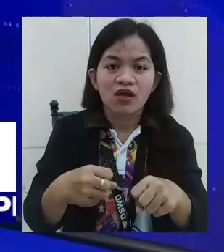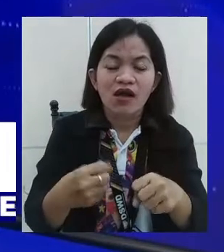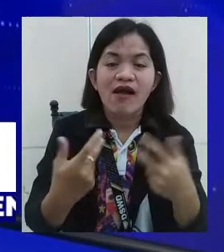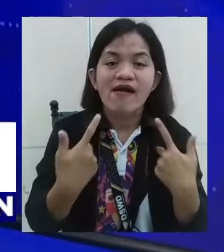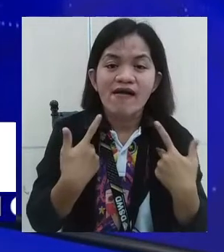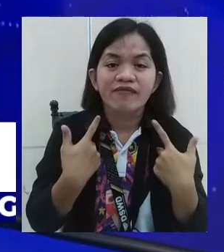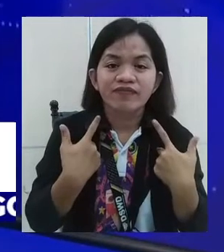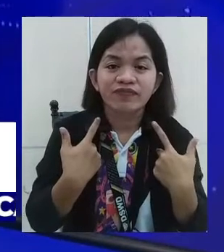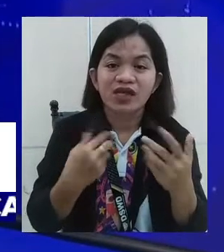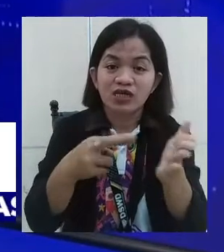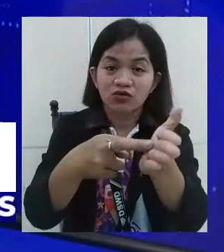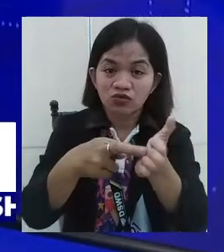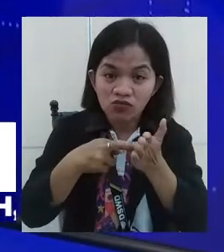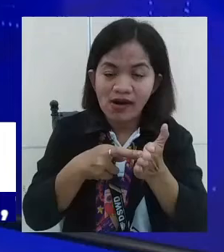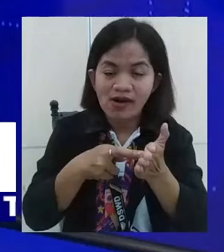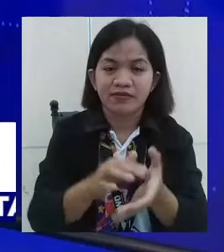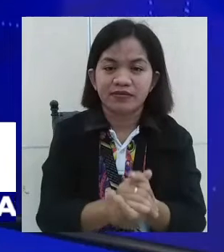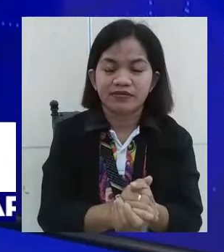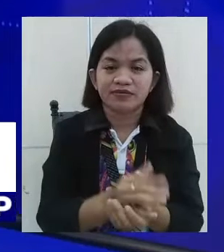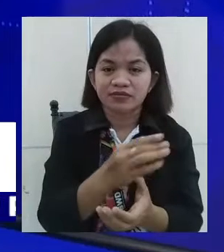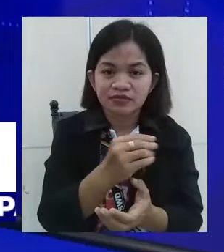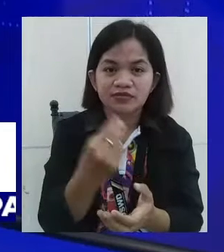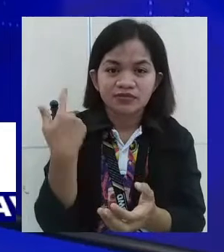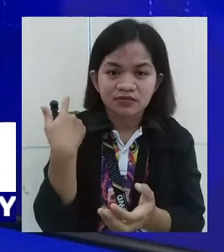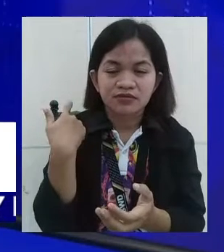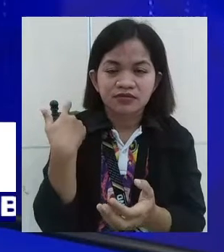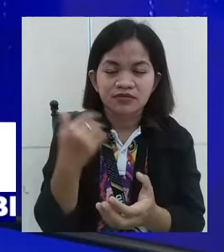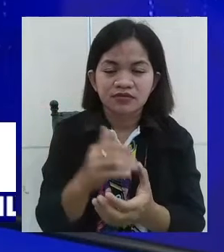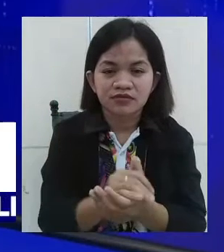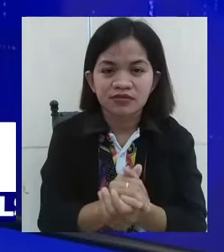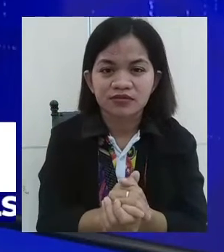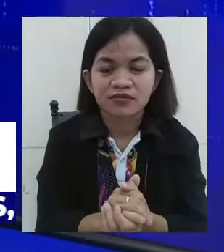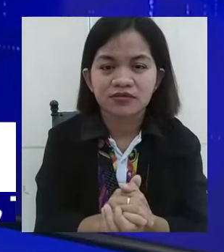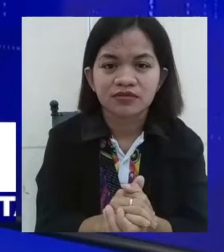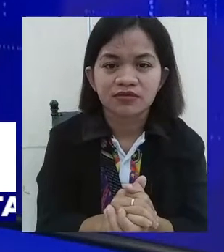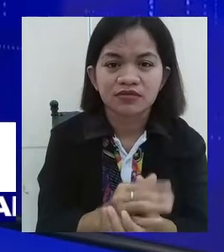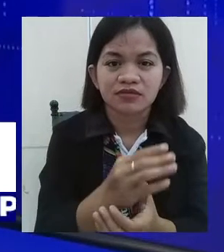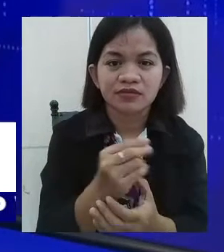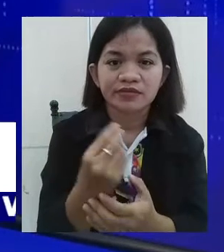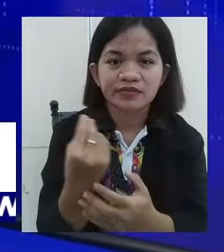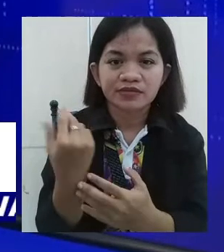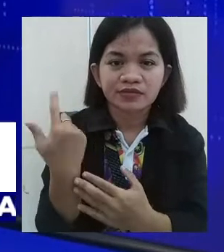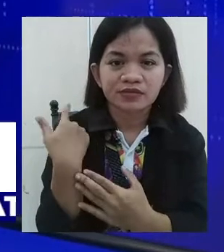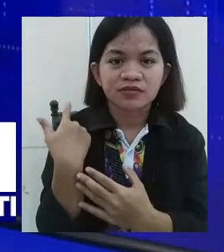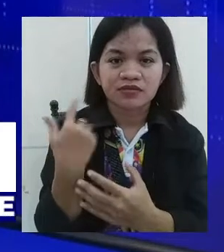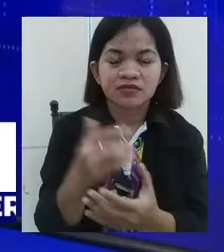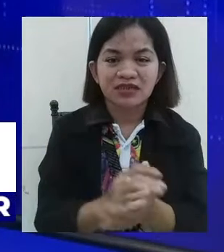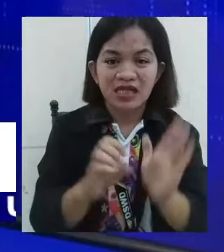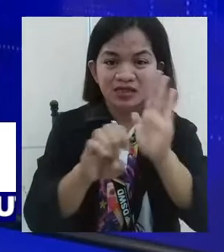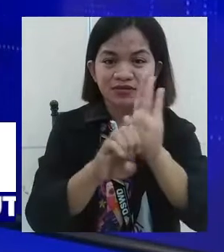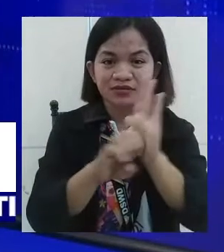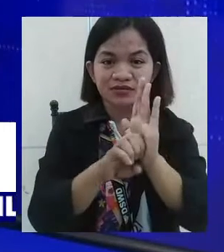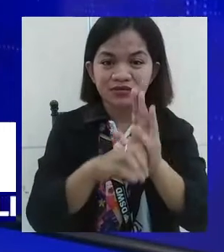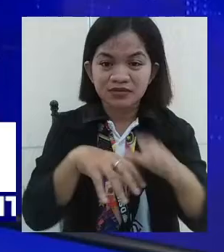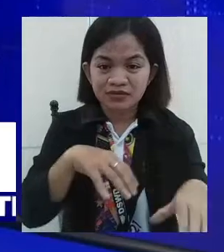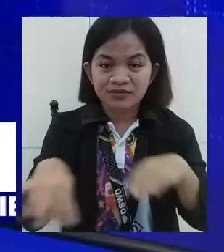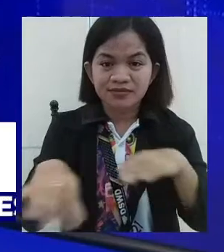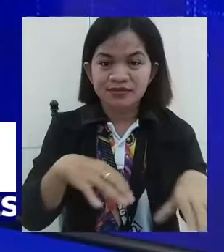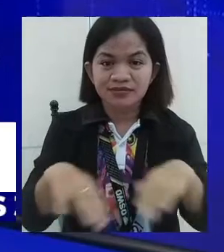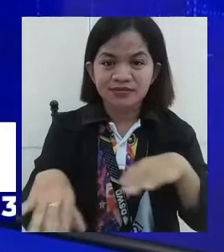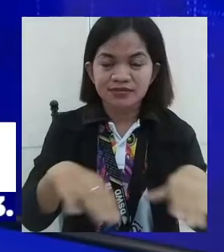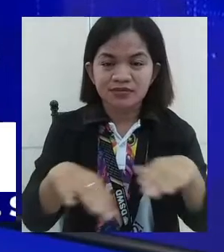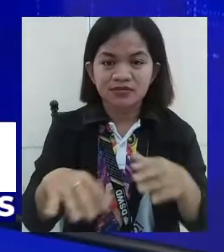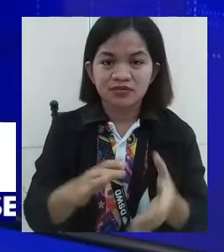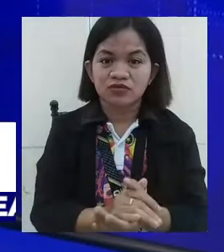requirements, nakaka-access sila ng programa ng gobyerno, halimbawa sa livelihood. Yun nga lang,